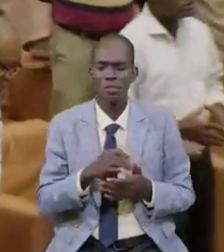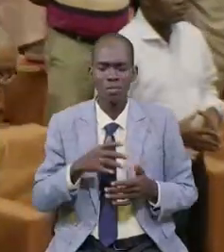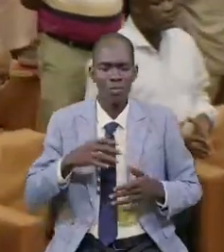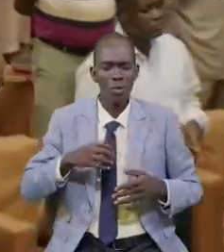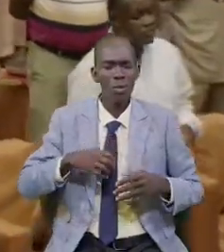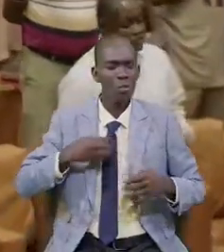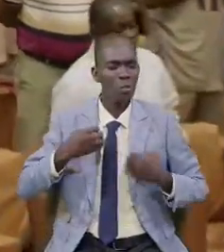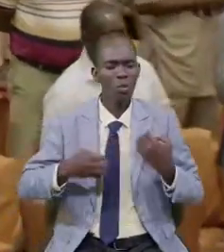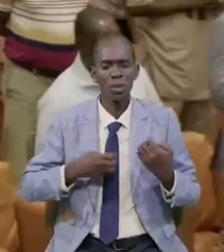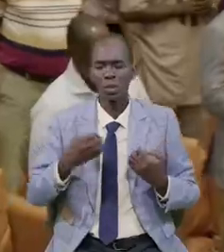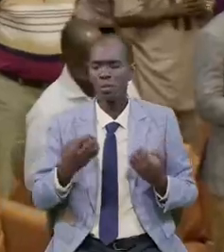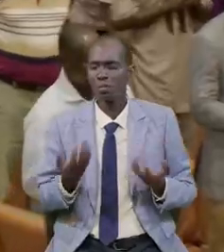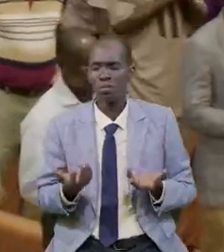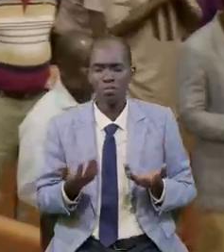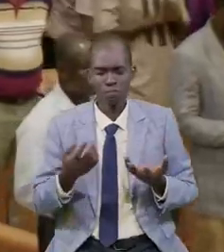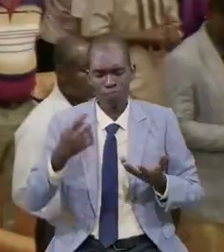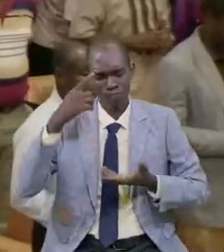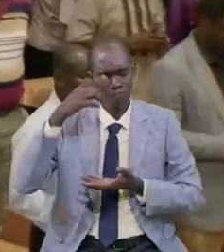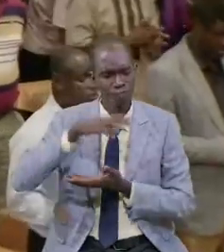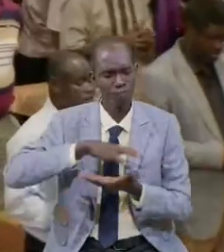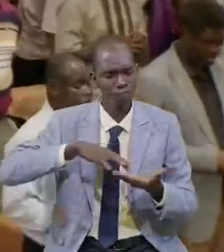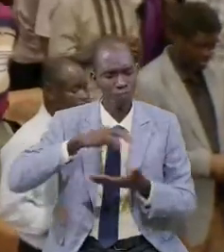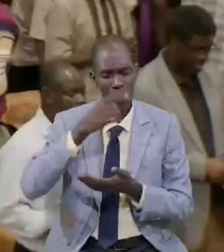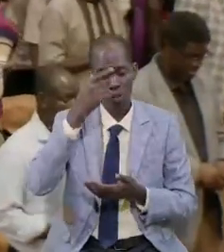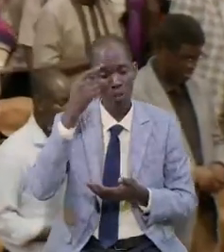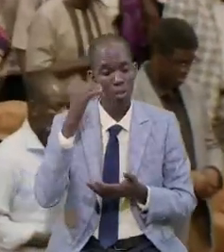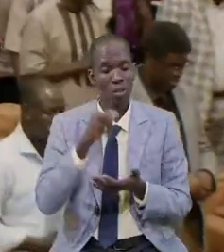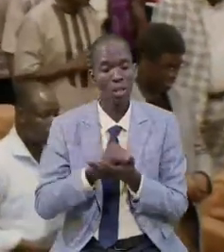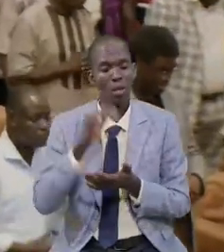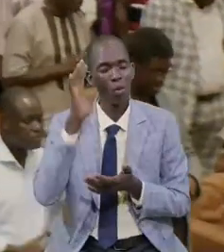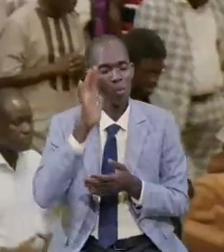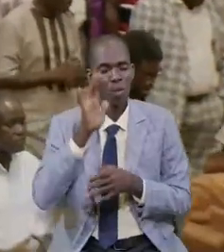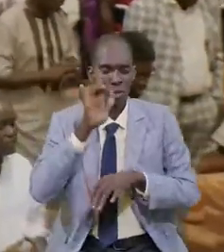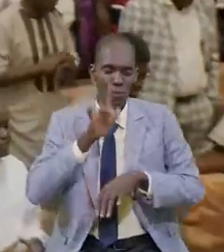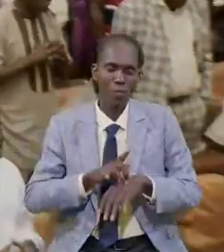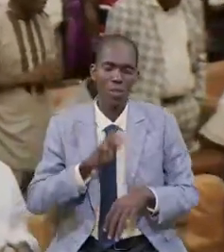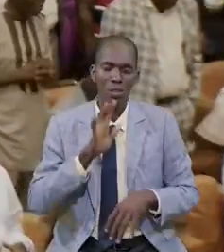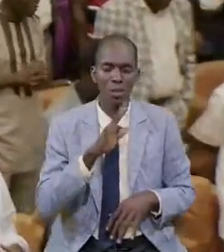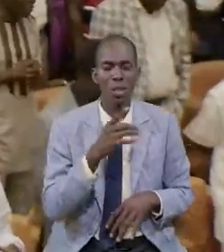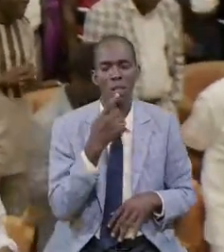Émotionnellement dévasté. Cela va affecter votre langue.